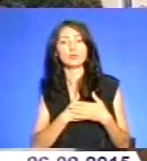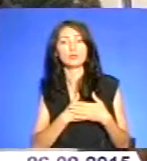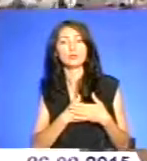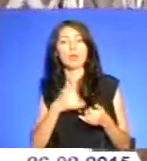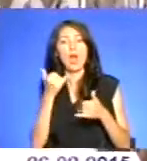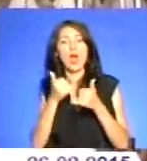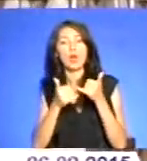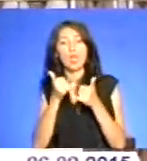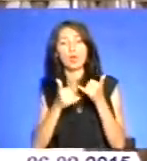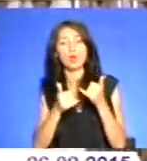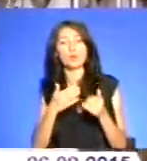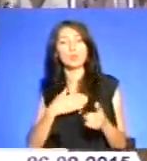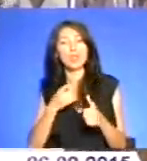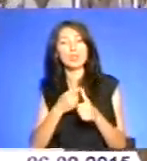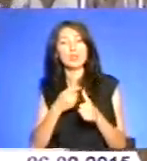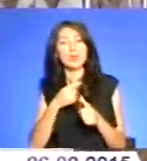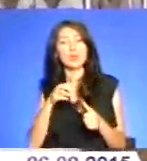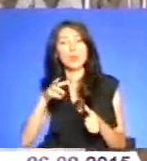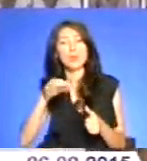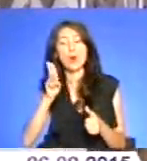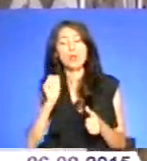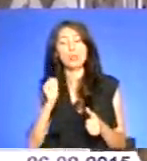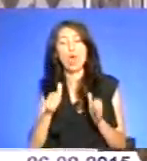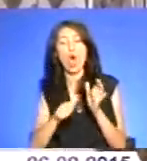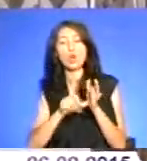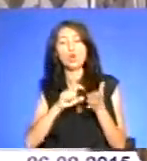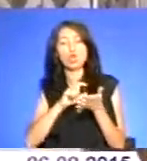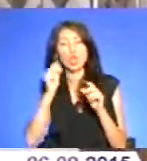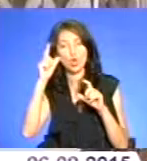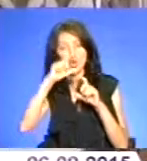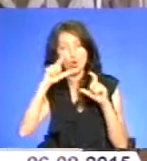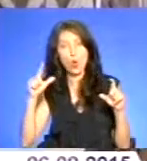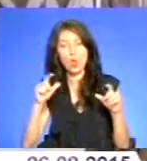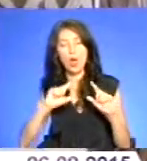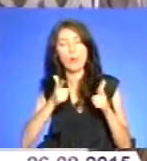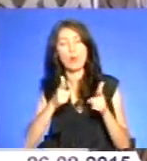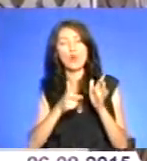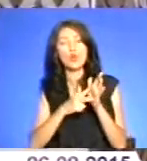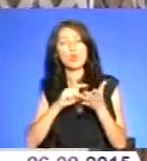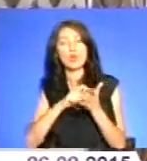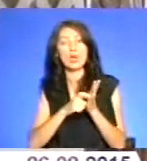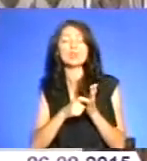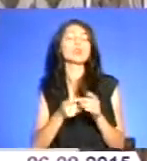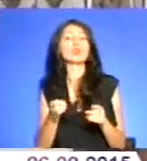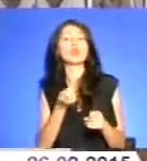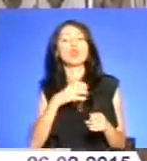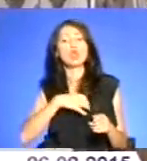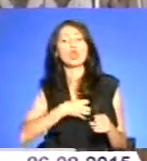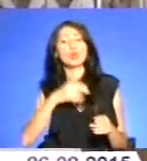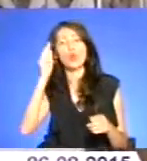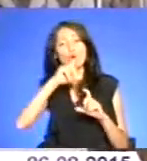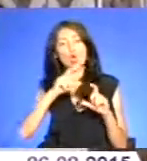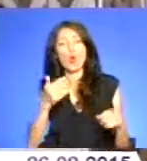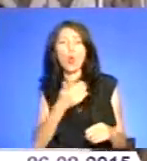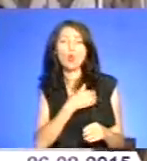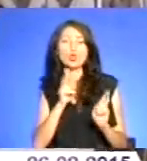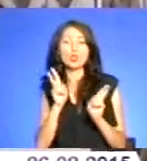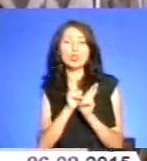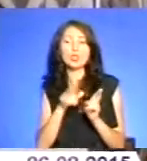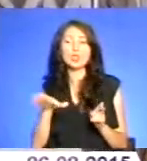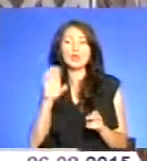хімію. Мене звати Маша, я 6-ї школи, перейшла 8-й клас. Так, я трошки сумую за школою, бо хочу зустріти всіх